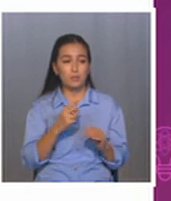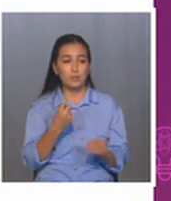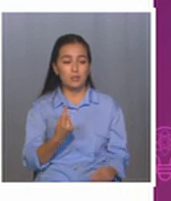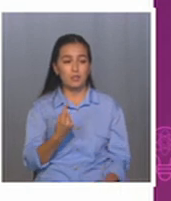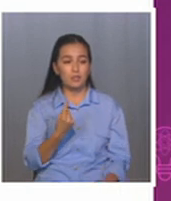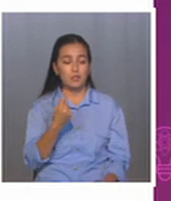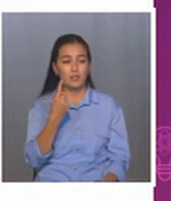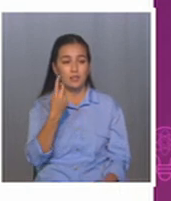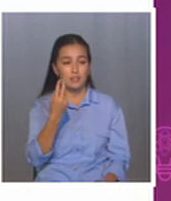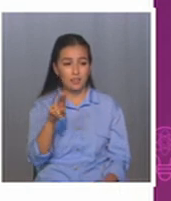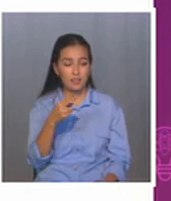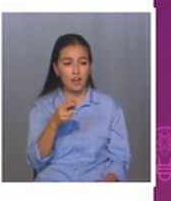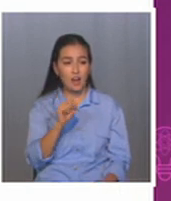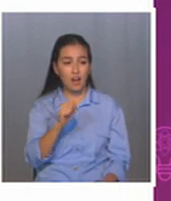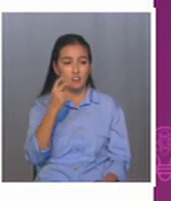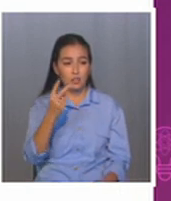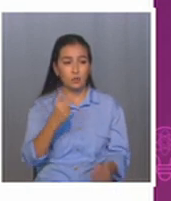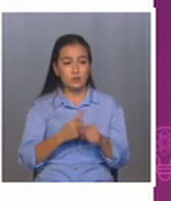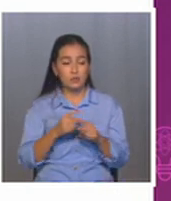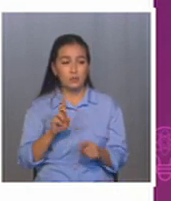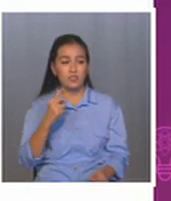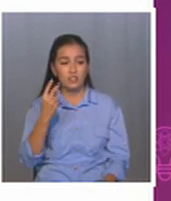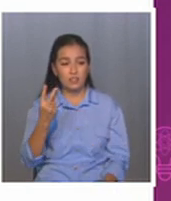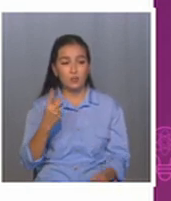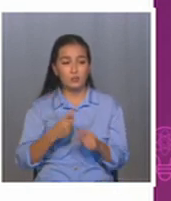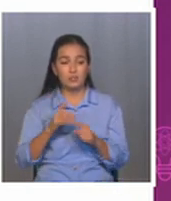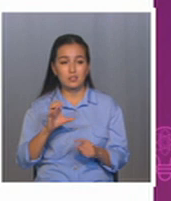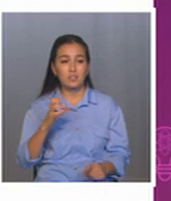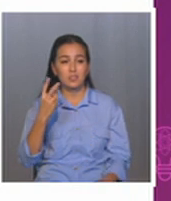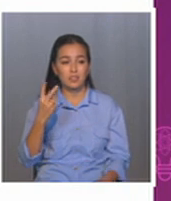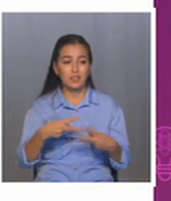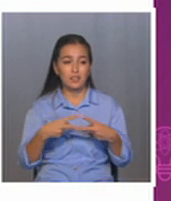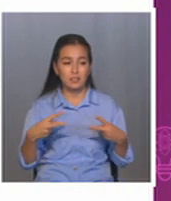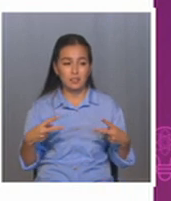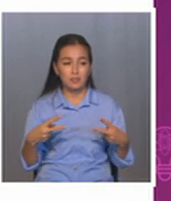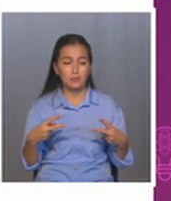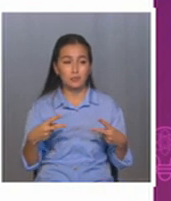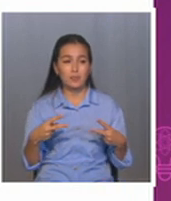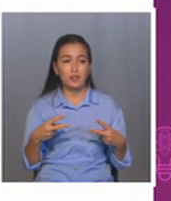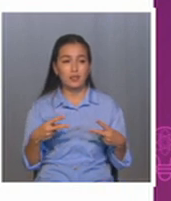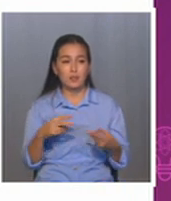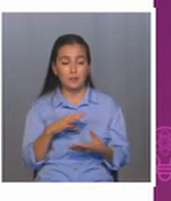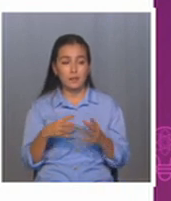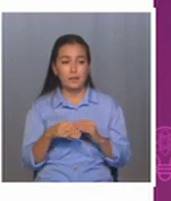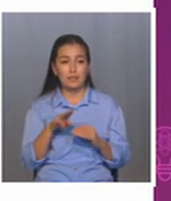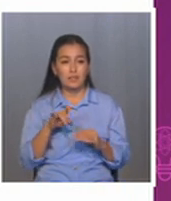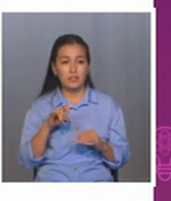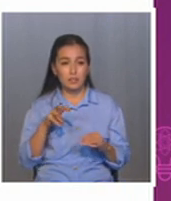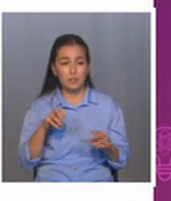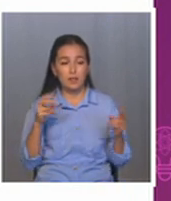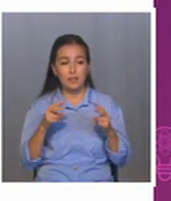квадраты ол A квадрат қосылған B квадрат қосылған С квадратқа тең. Яғни теорема